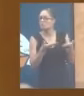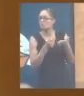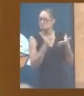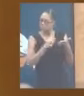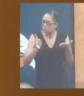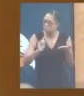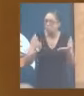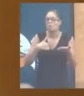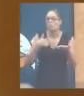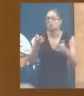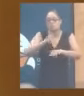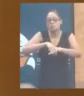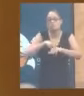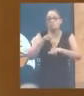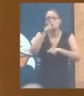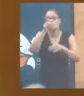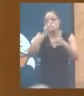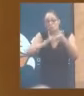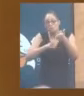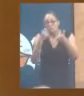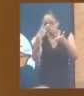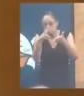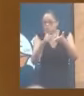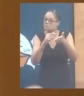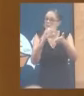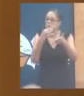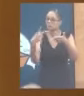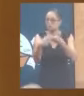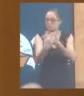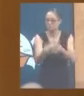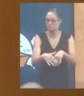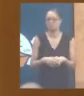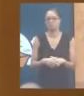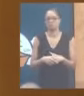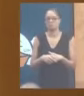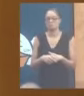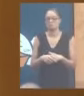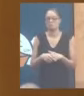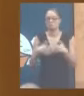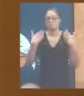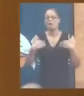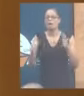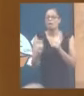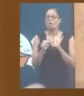fin immédiatement à ce contrat. En tant que président de la